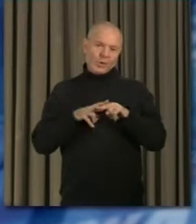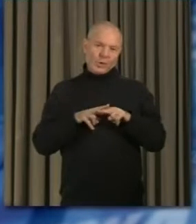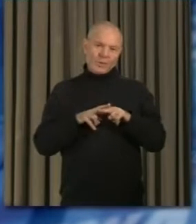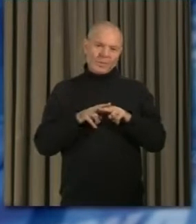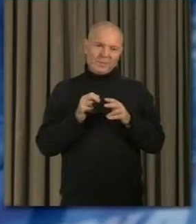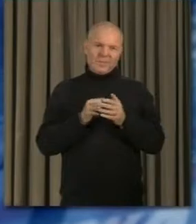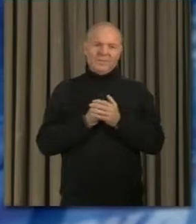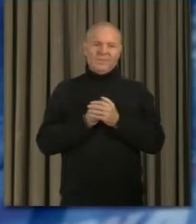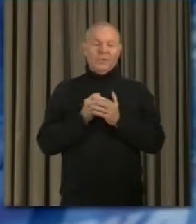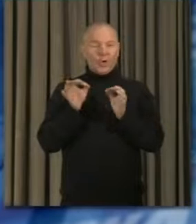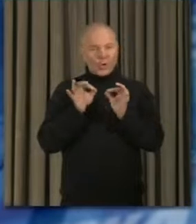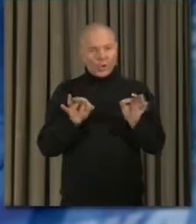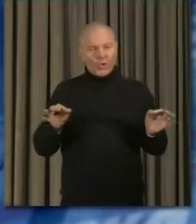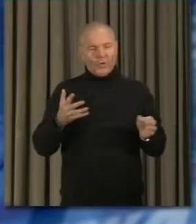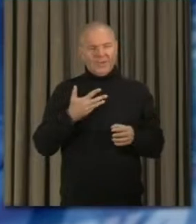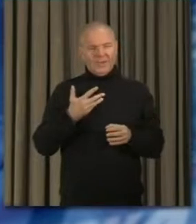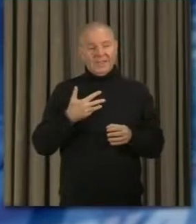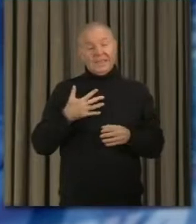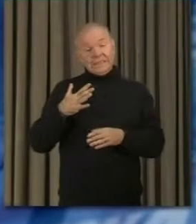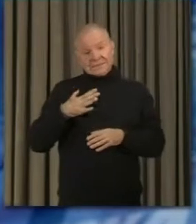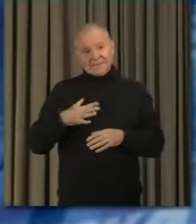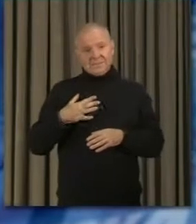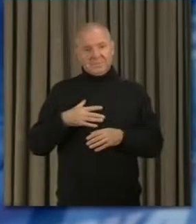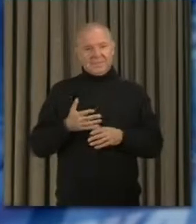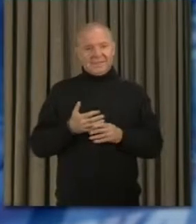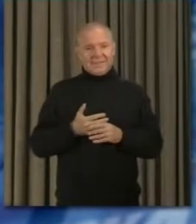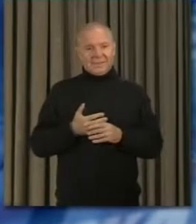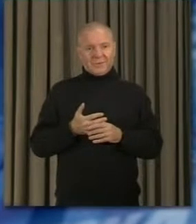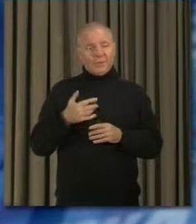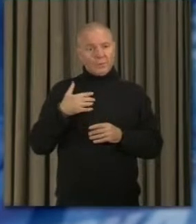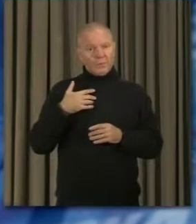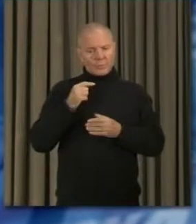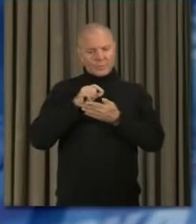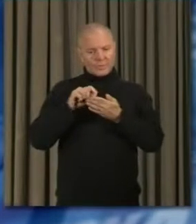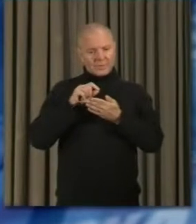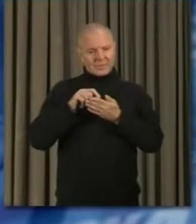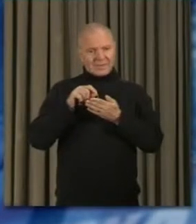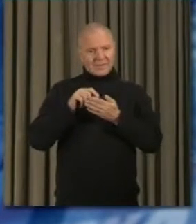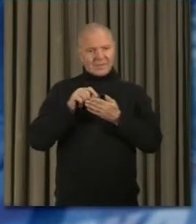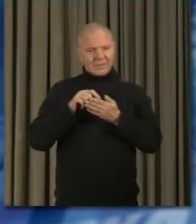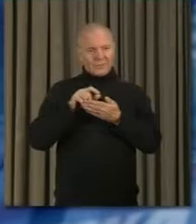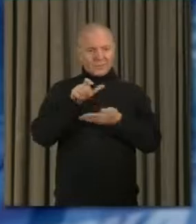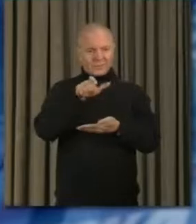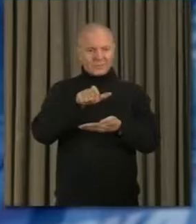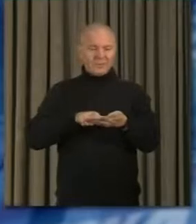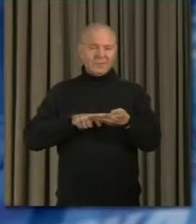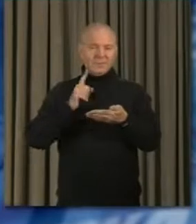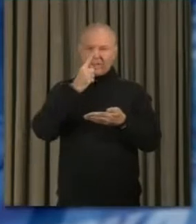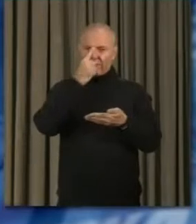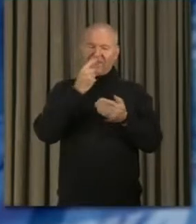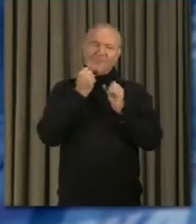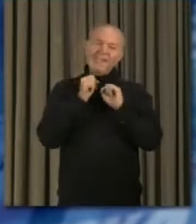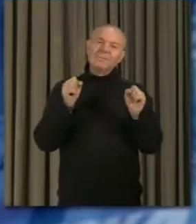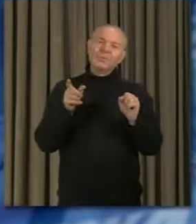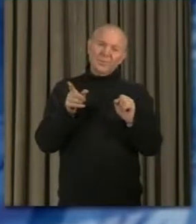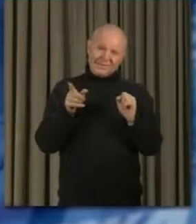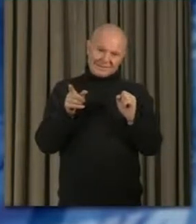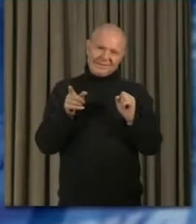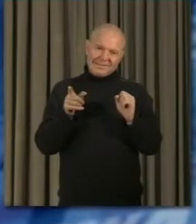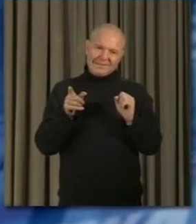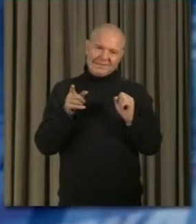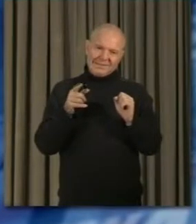piacere onore e spero con questo come ho scritto anche in un comunicato su Facebook che